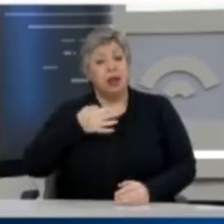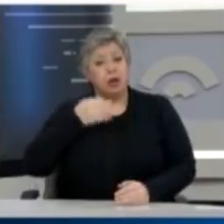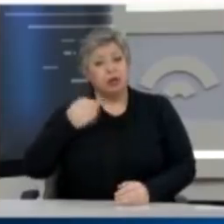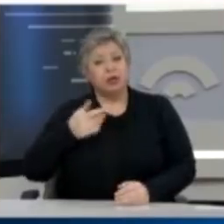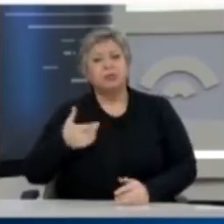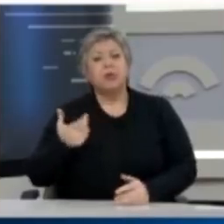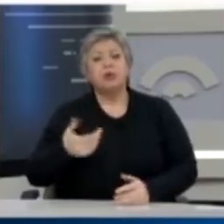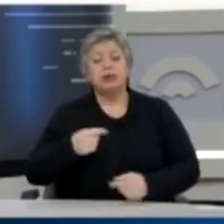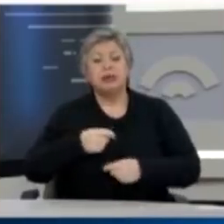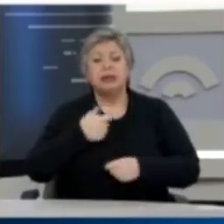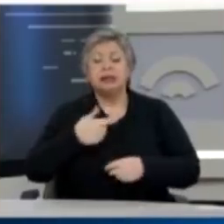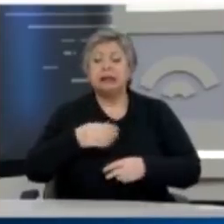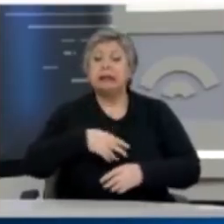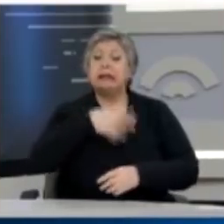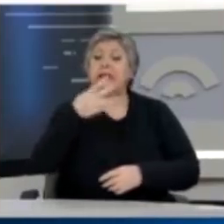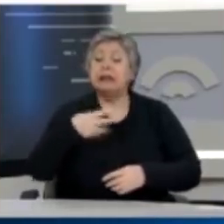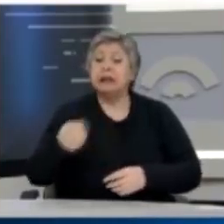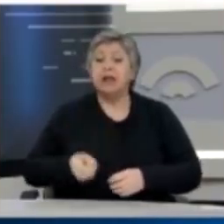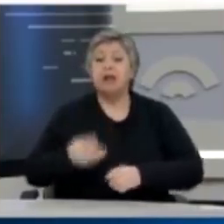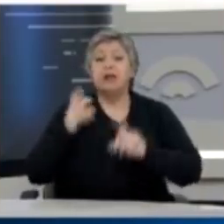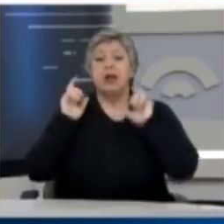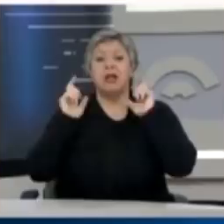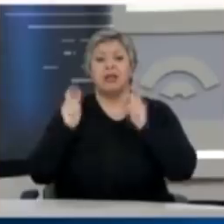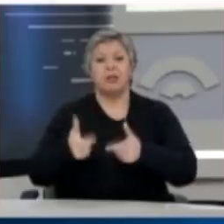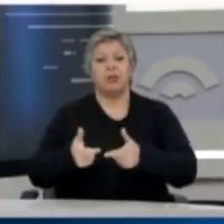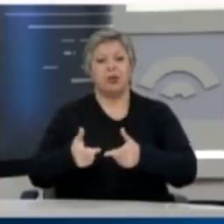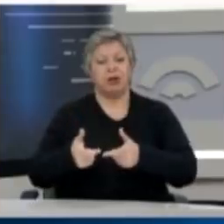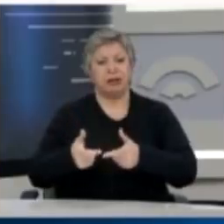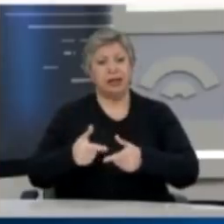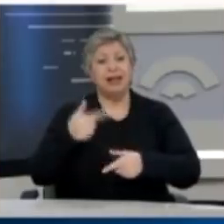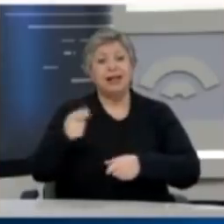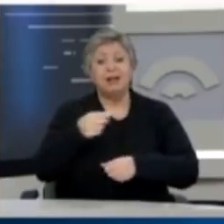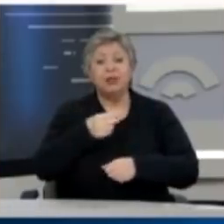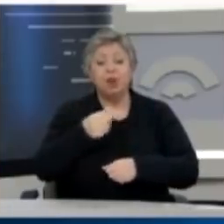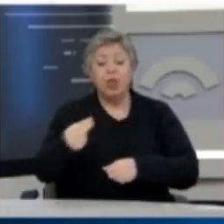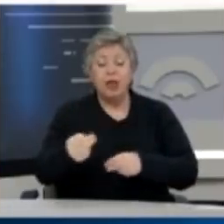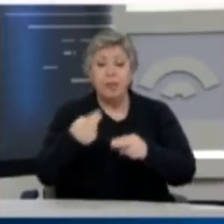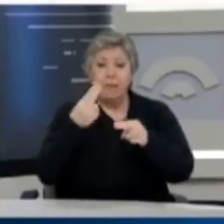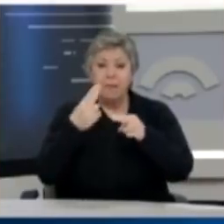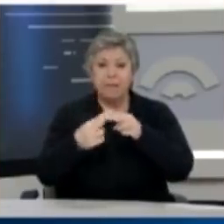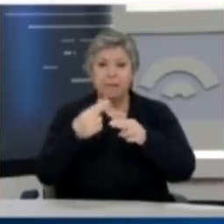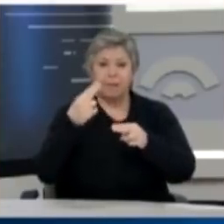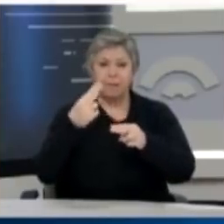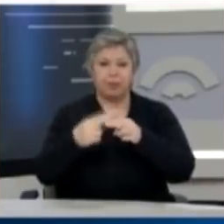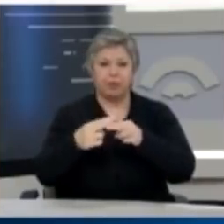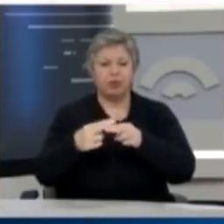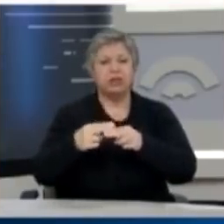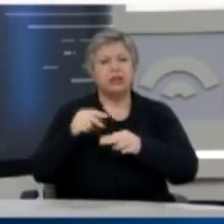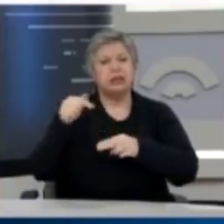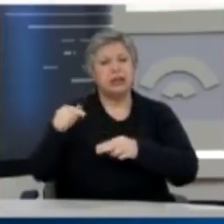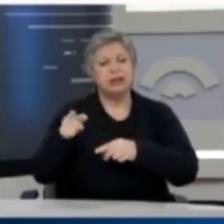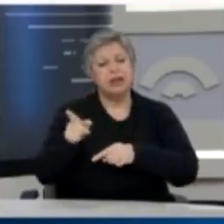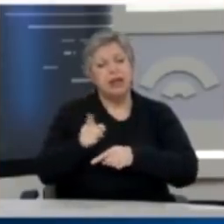Νέας Δημοκρατίας, πως σε ένα κρίσιμη σημασία ζήτημα και παρά τις επιμέρους